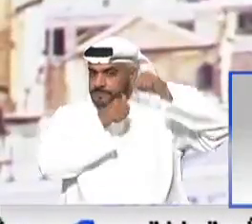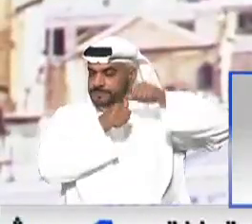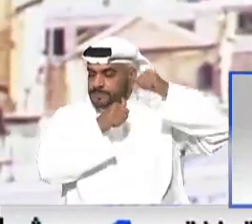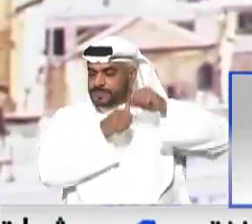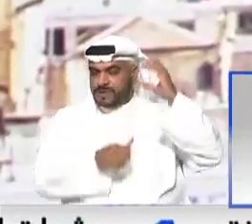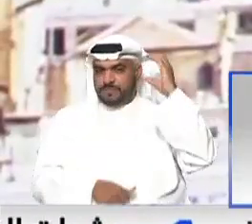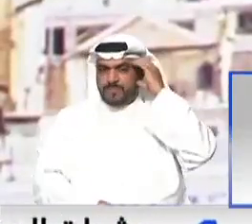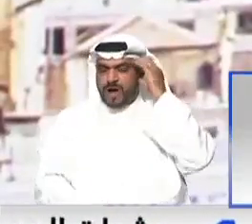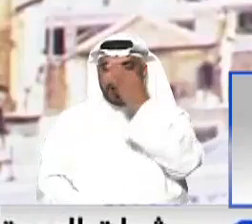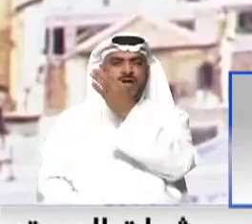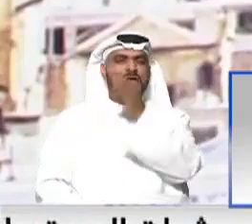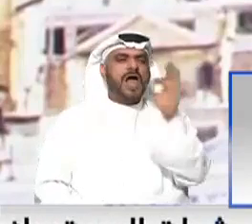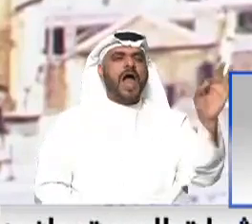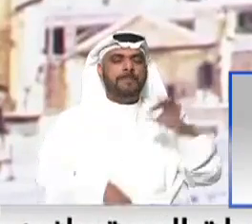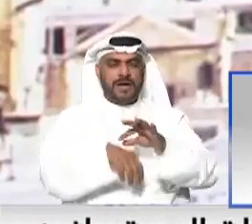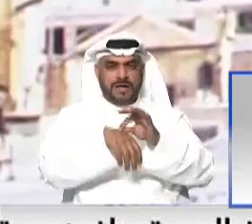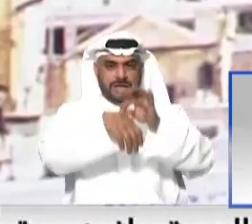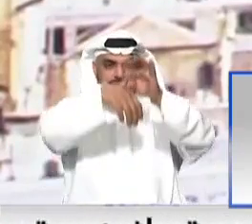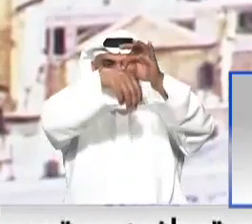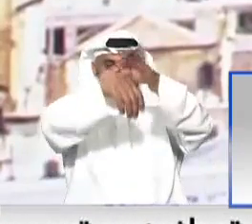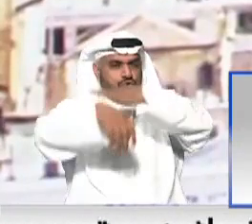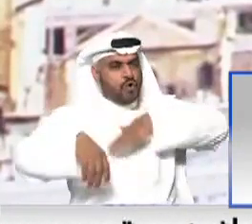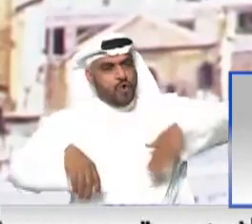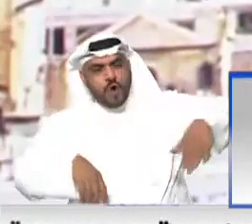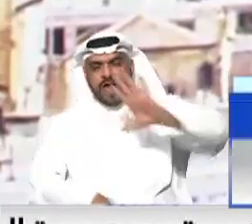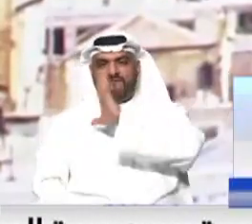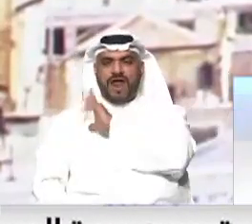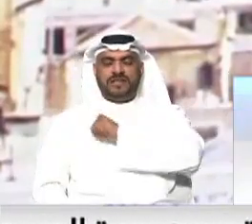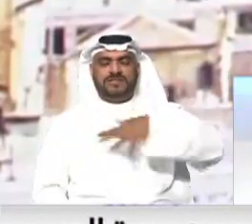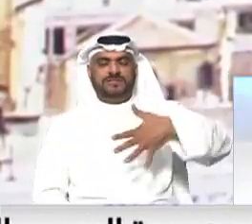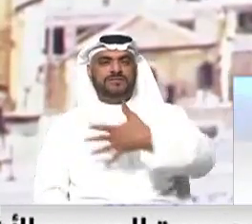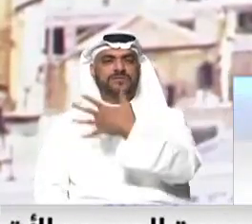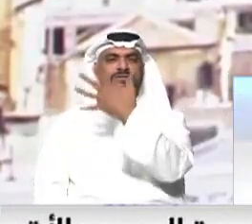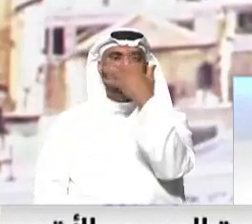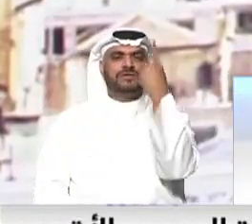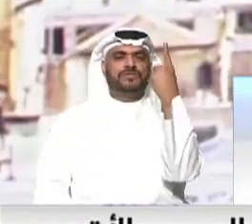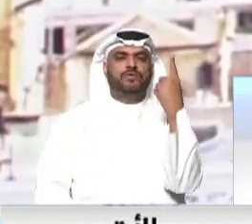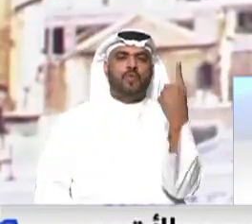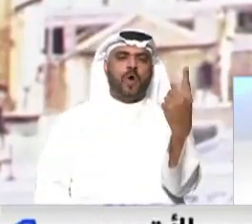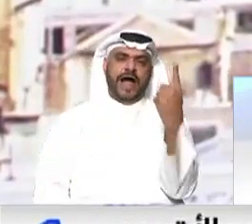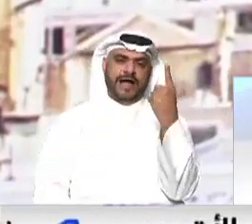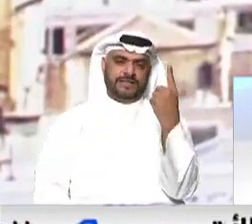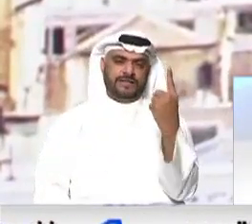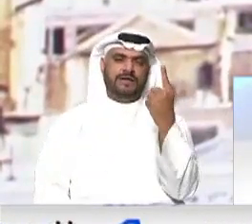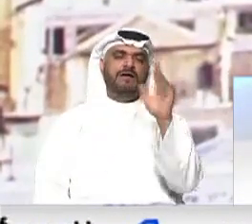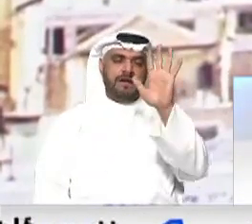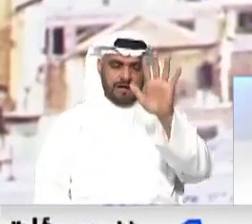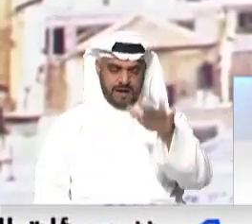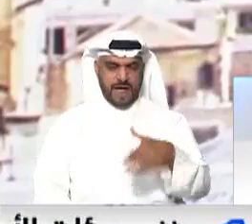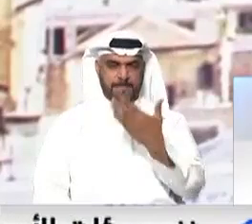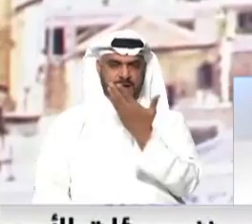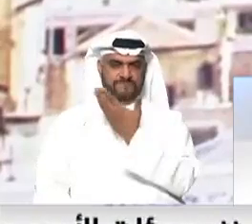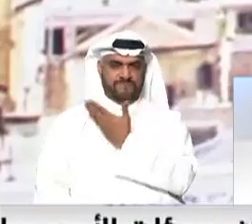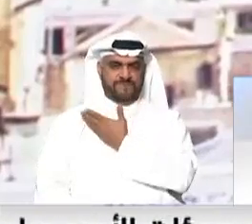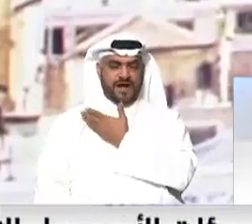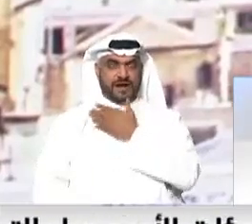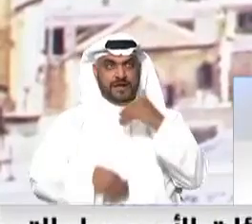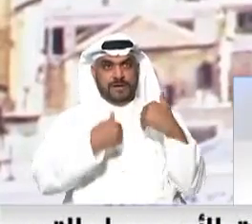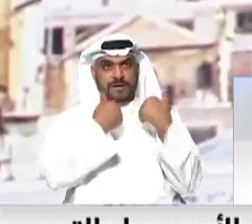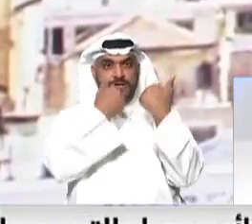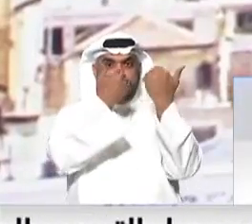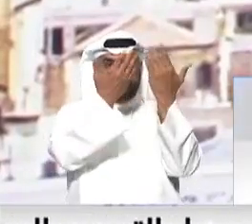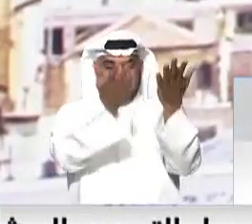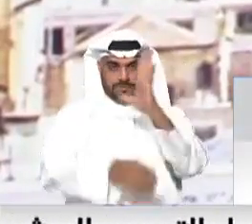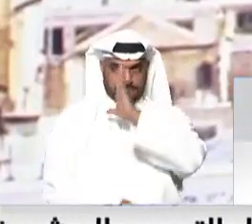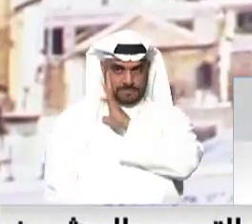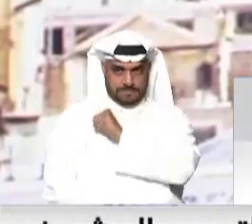يتوحد الفلسطين في وطن واحد من فلسطين 48 والضفة والقدس وغزة، وأيضا فلسطيني الخارج الذين يحيون أيضا